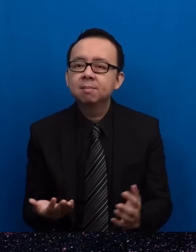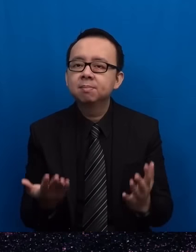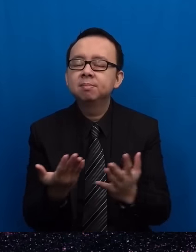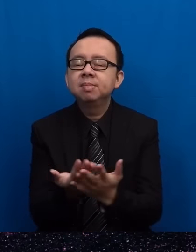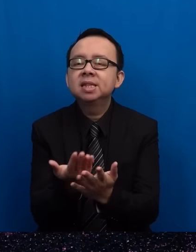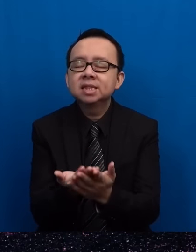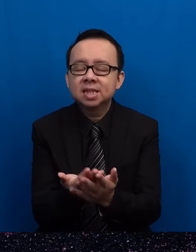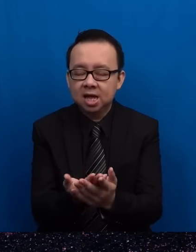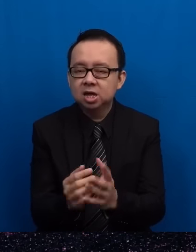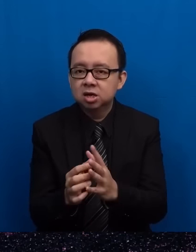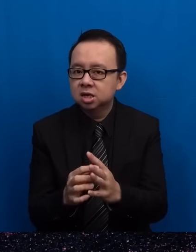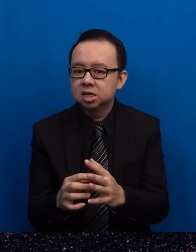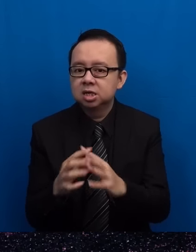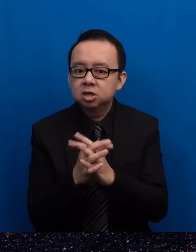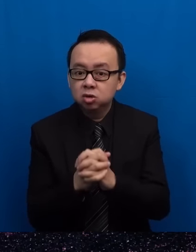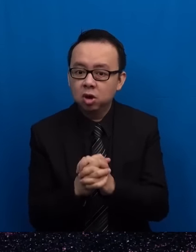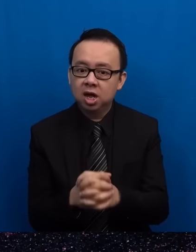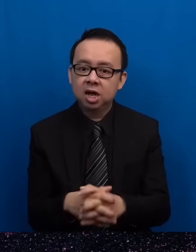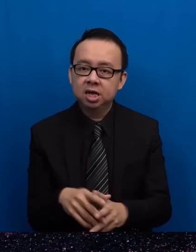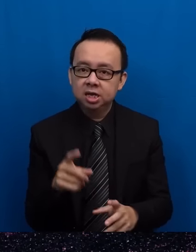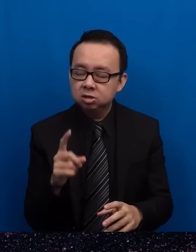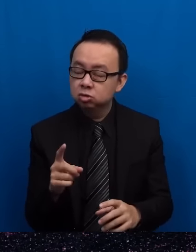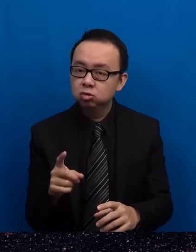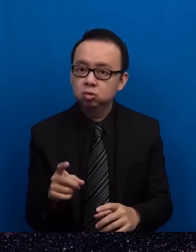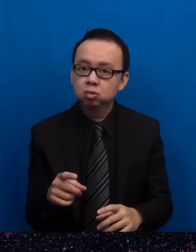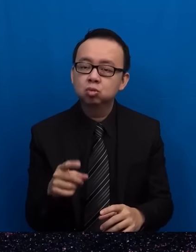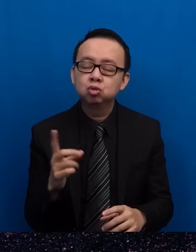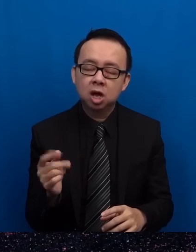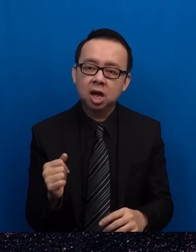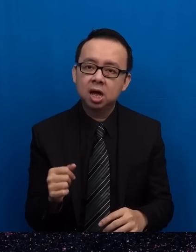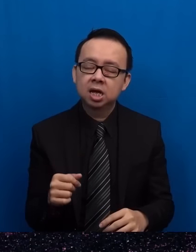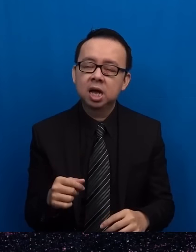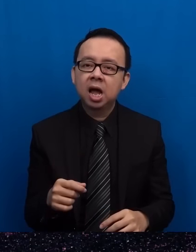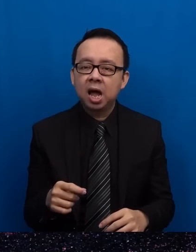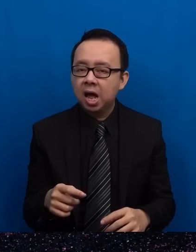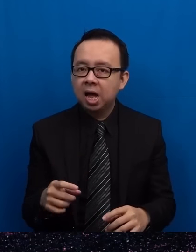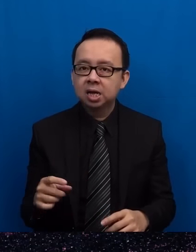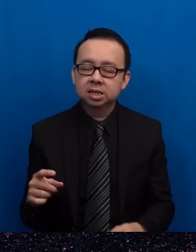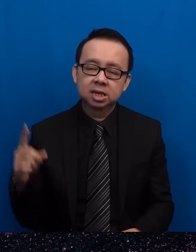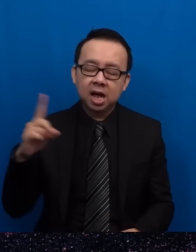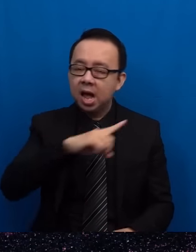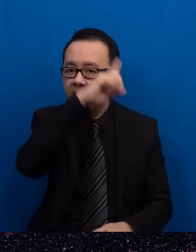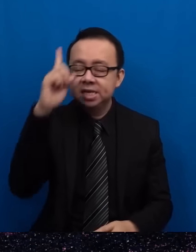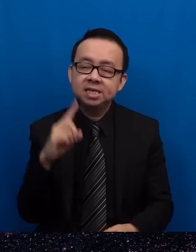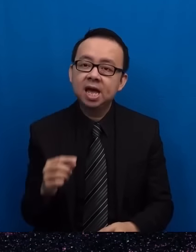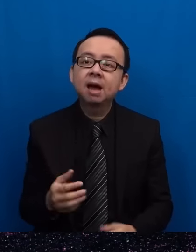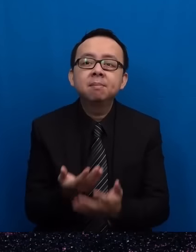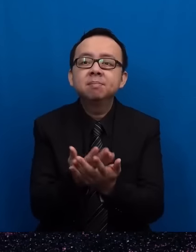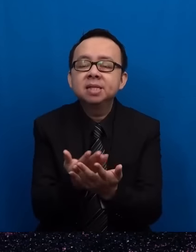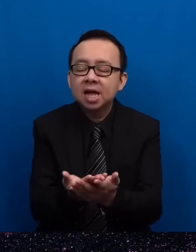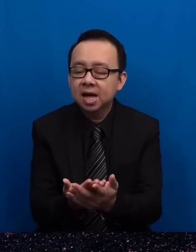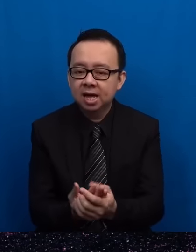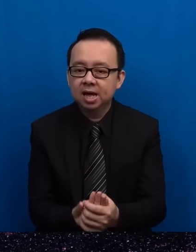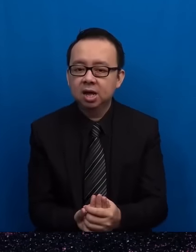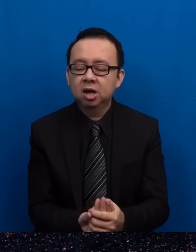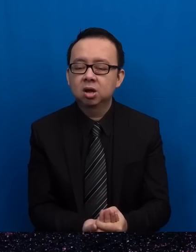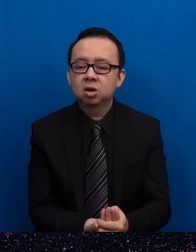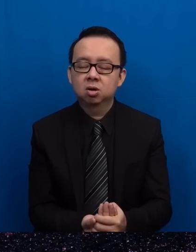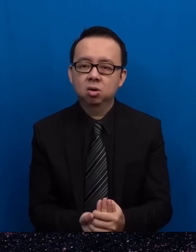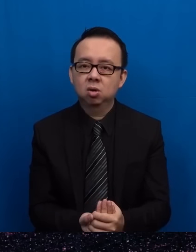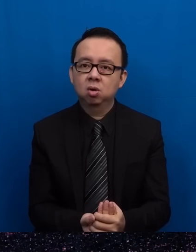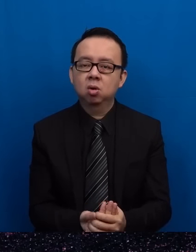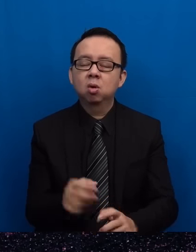gampang, just ask, minta saja. Ya. Tapi ketika orang mencari, dia